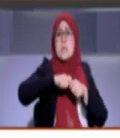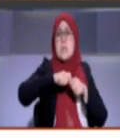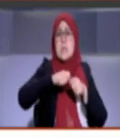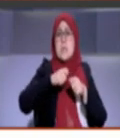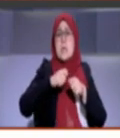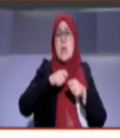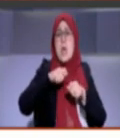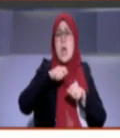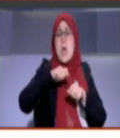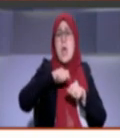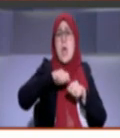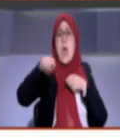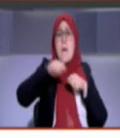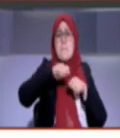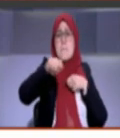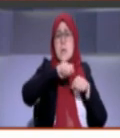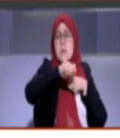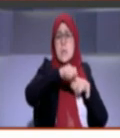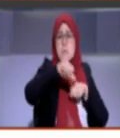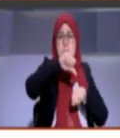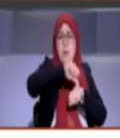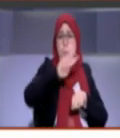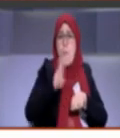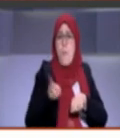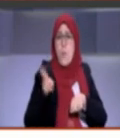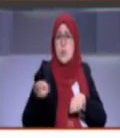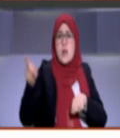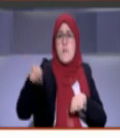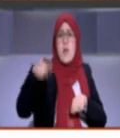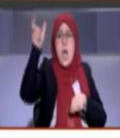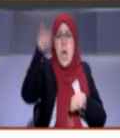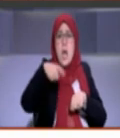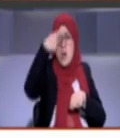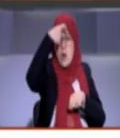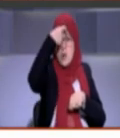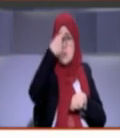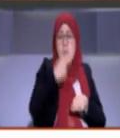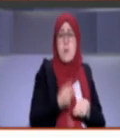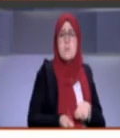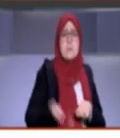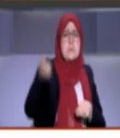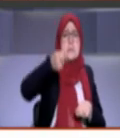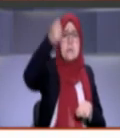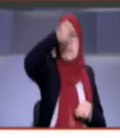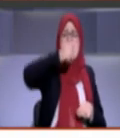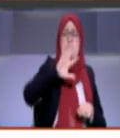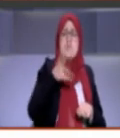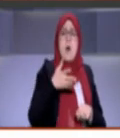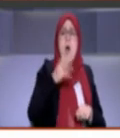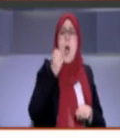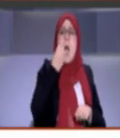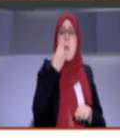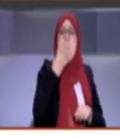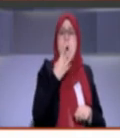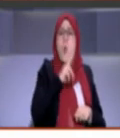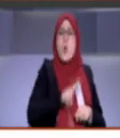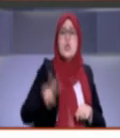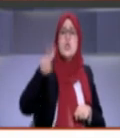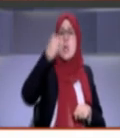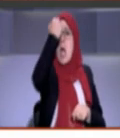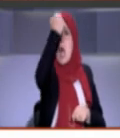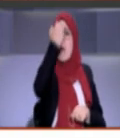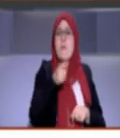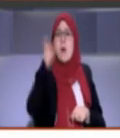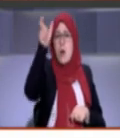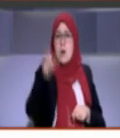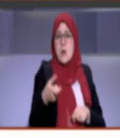24,000 اصابه، مقاطعه فيستفالن كمان هي ثاني مقاطعه في المانيا عدد الاصابات فيها كمان تقريبا 28,000 اصابه، في